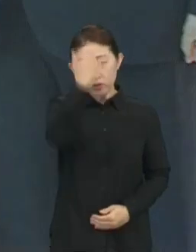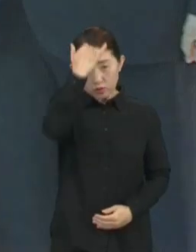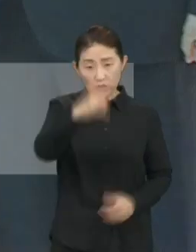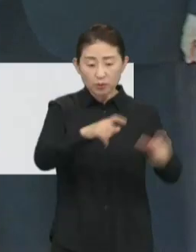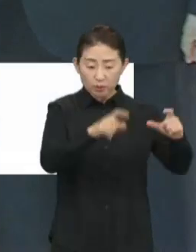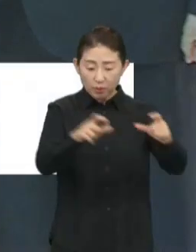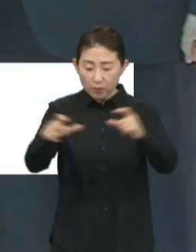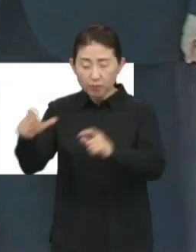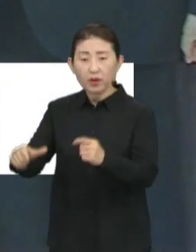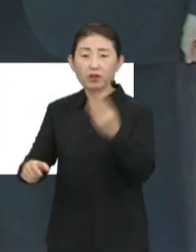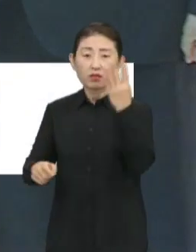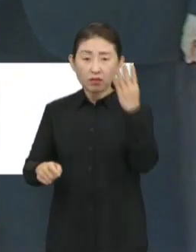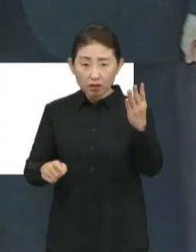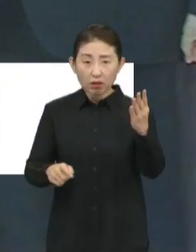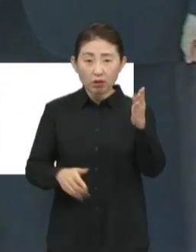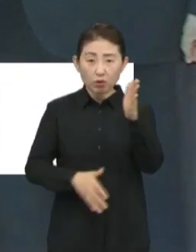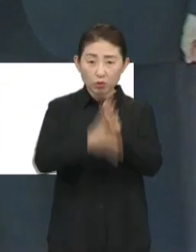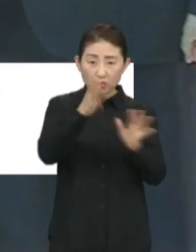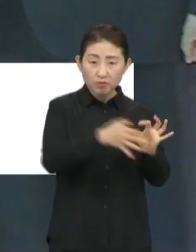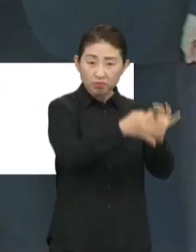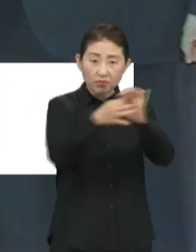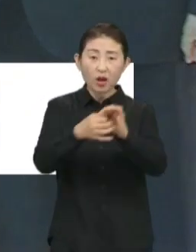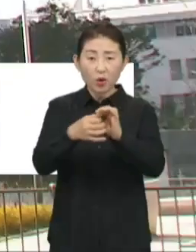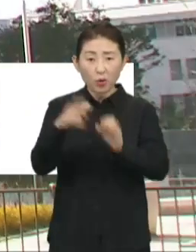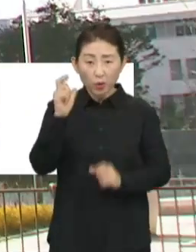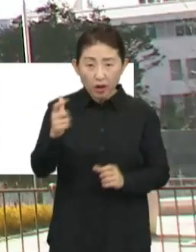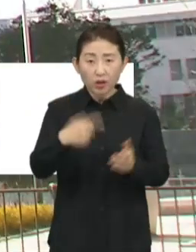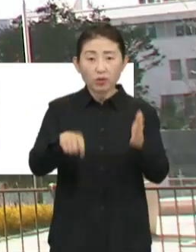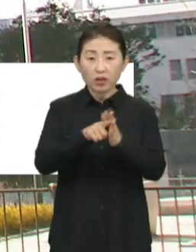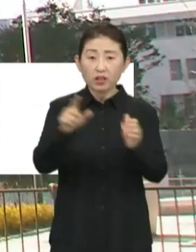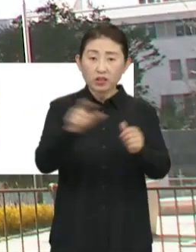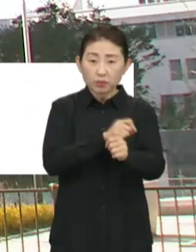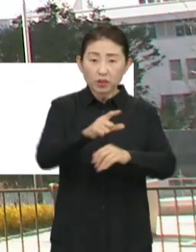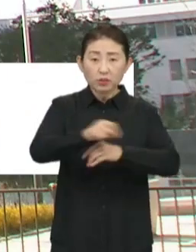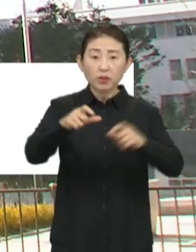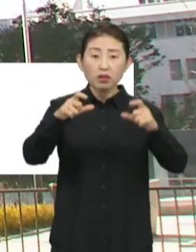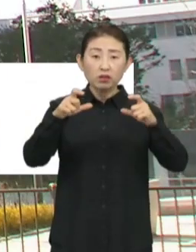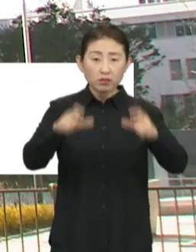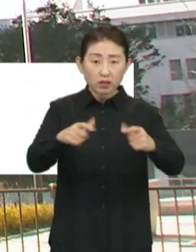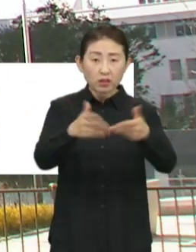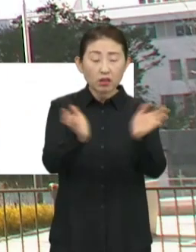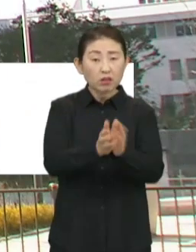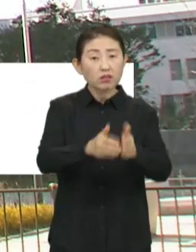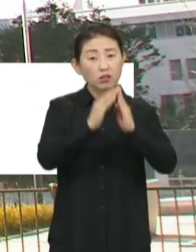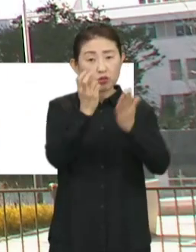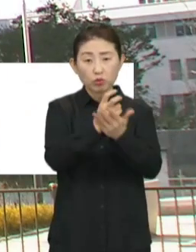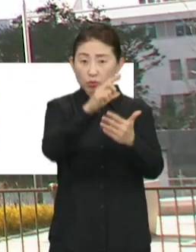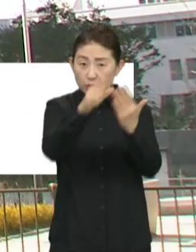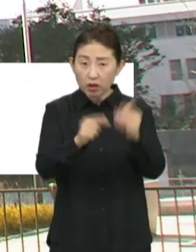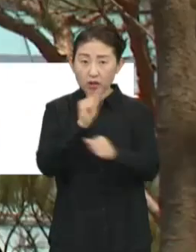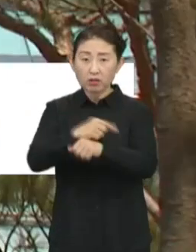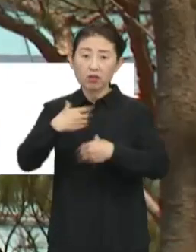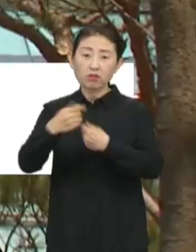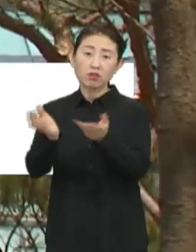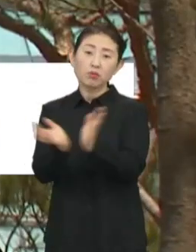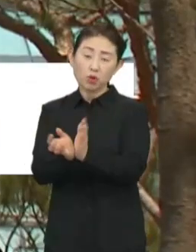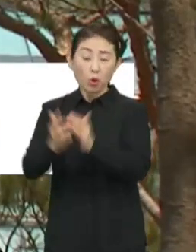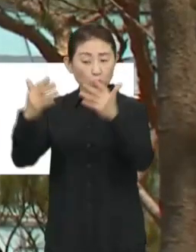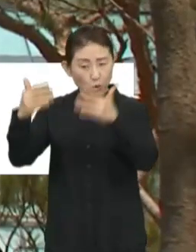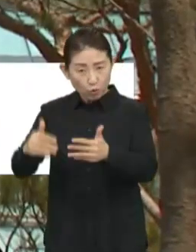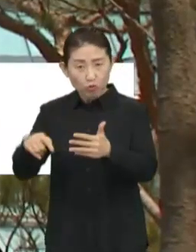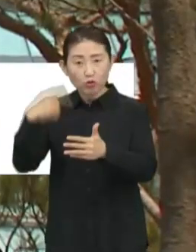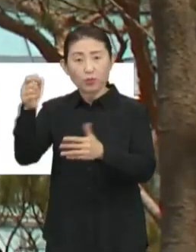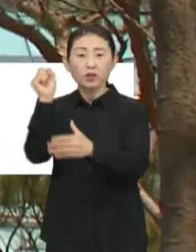충청권 네개 시도가 메가시티 구축을 위해 추진해온 특별 지자체 설치 규약에 대해 행정안전부가 조건부로